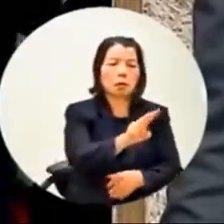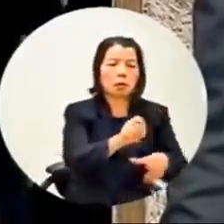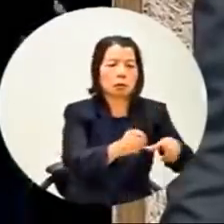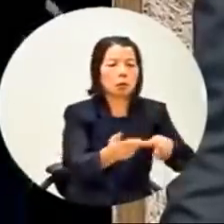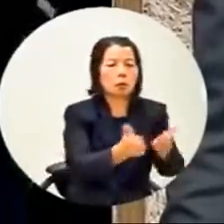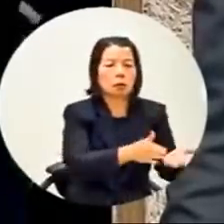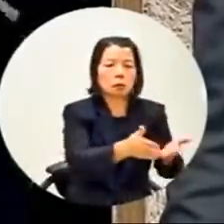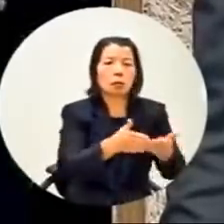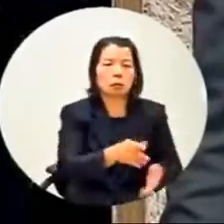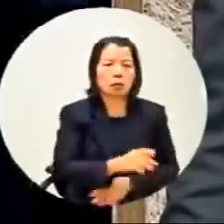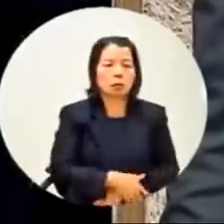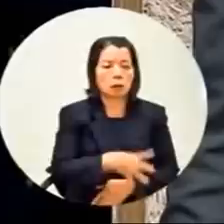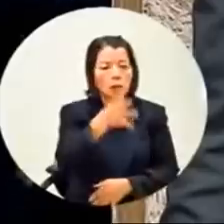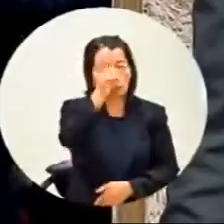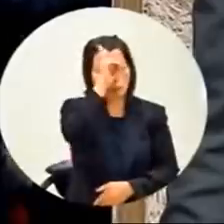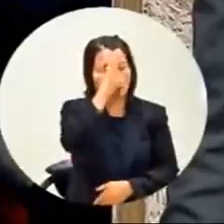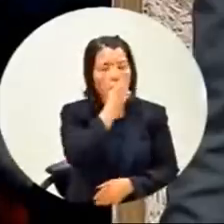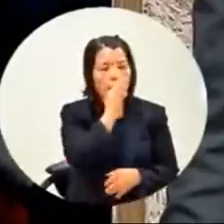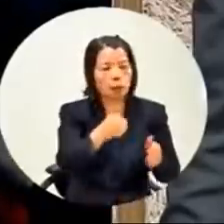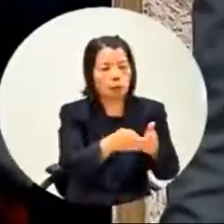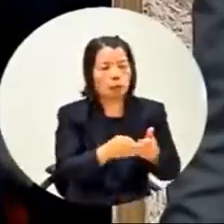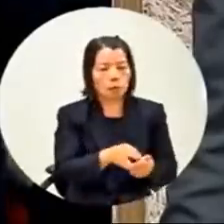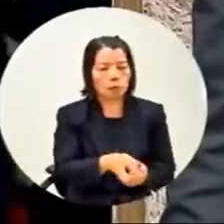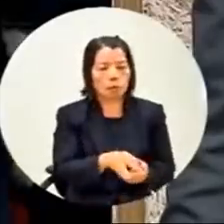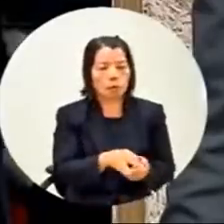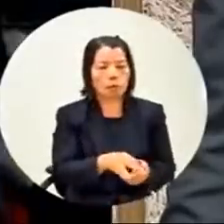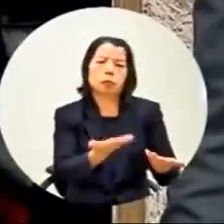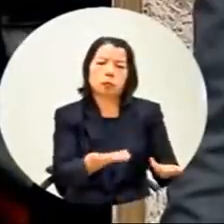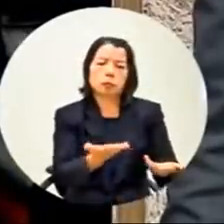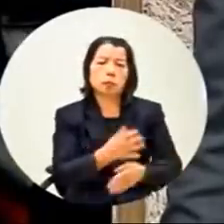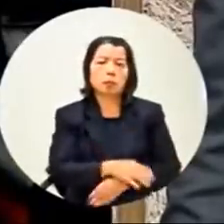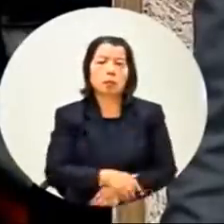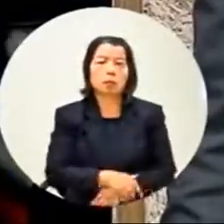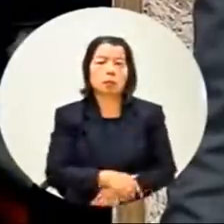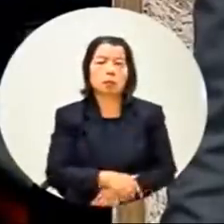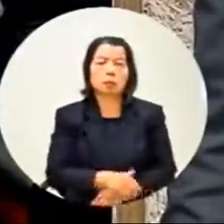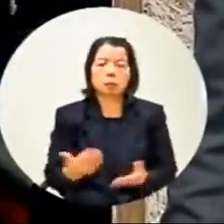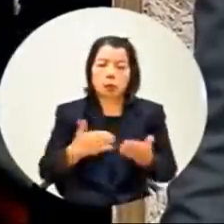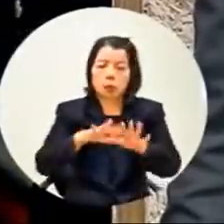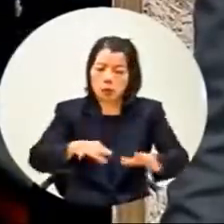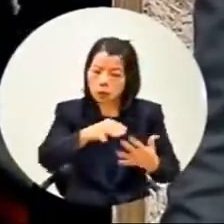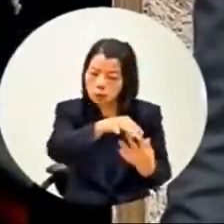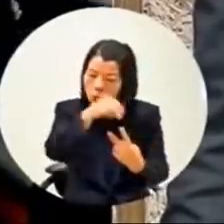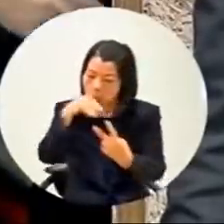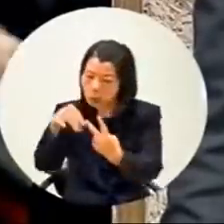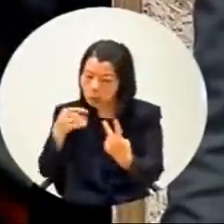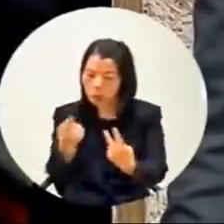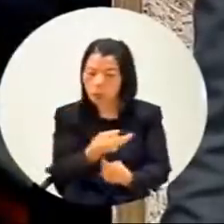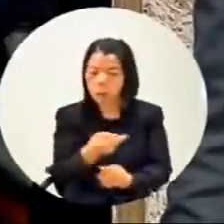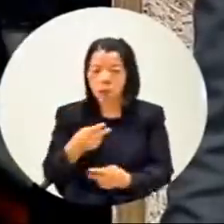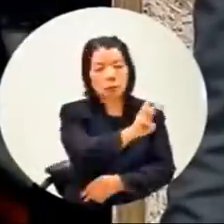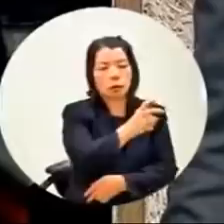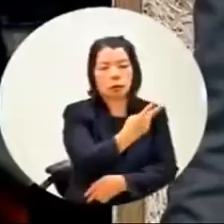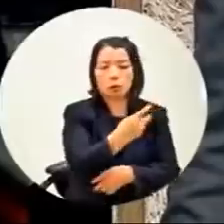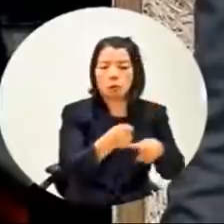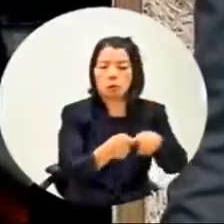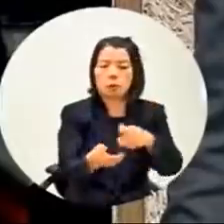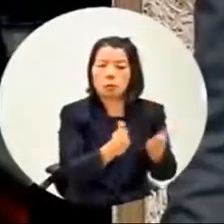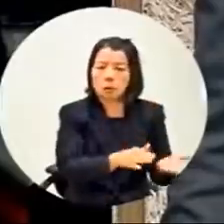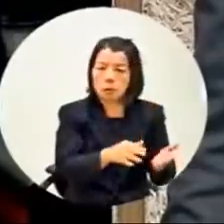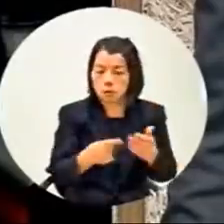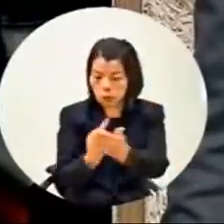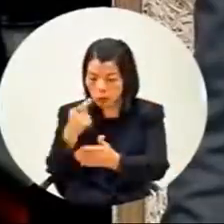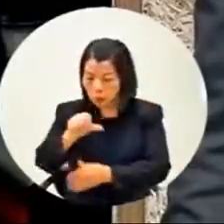用一个莫名其妙荒谬的理由把它驳回。到底选择32公顷的，还是一个选